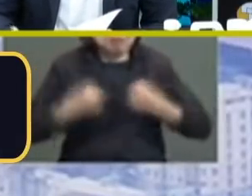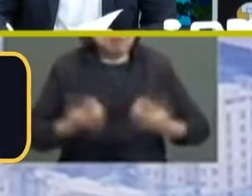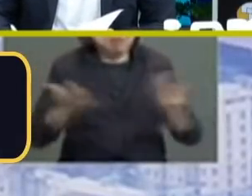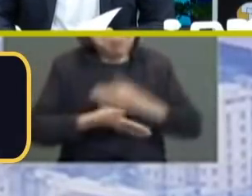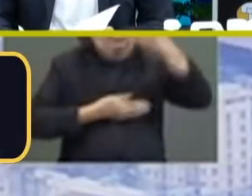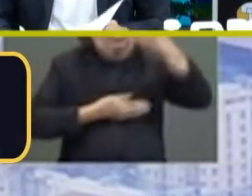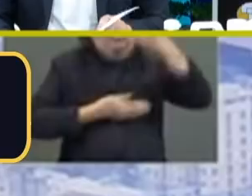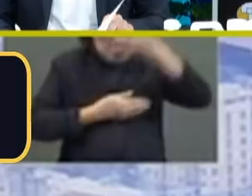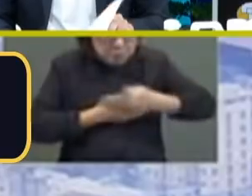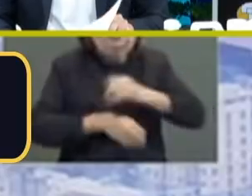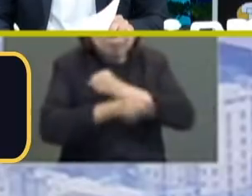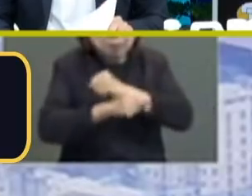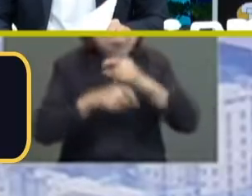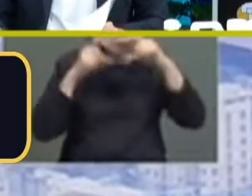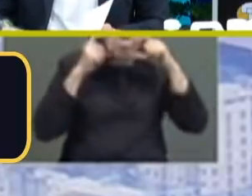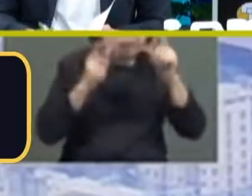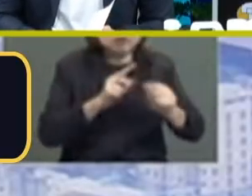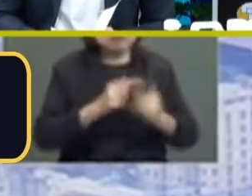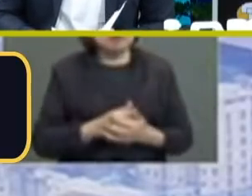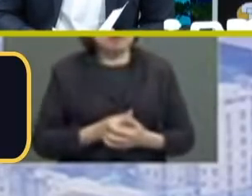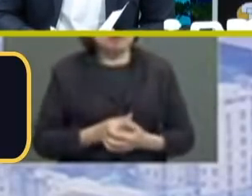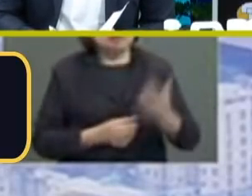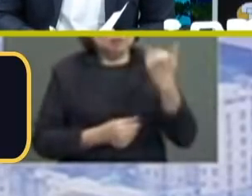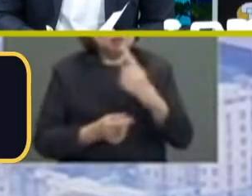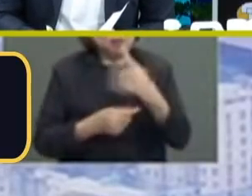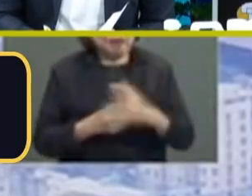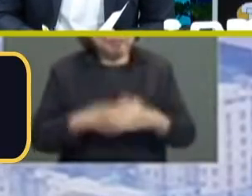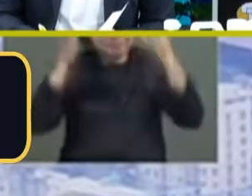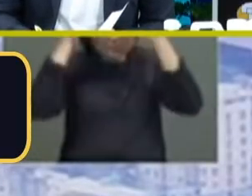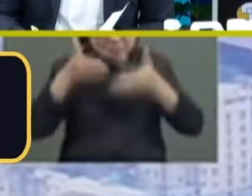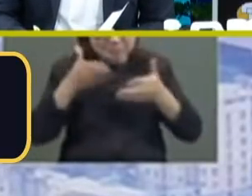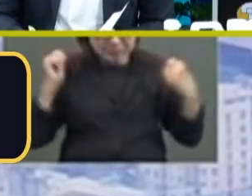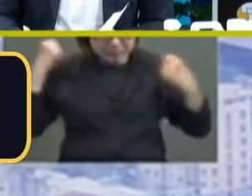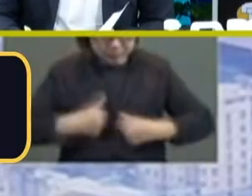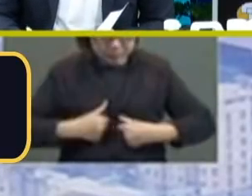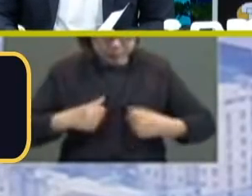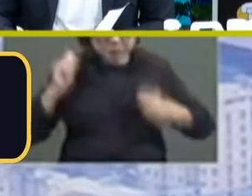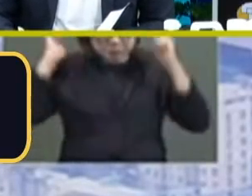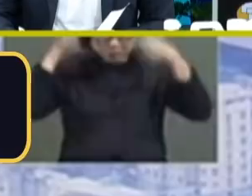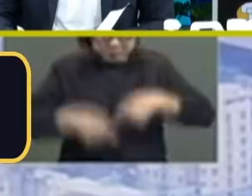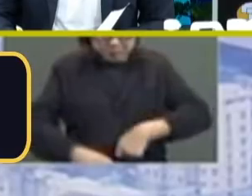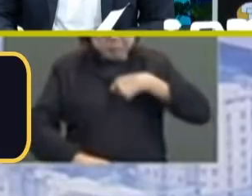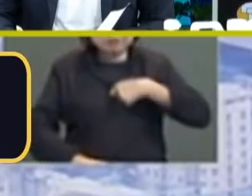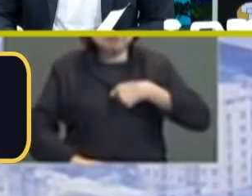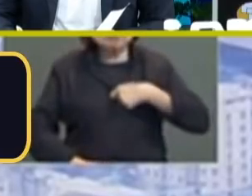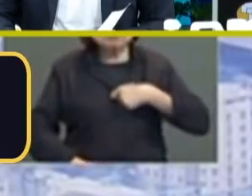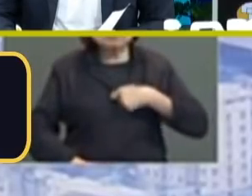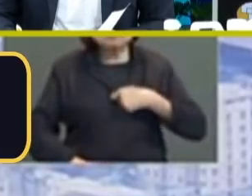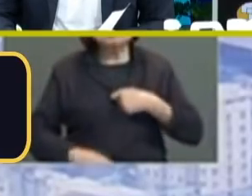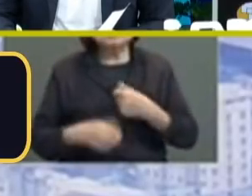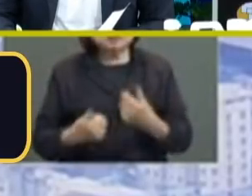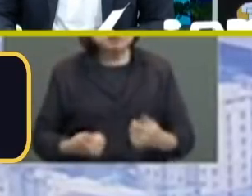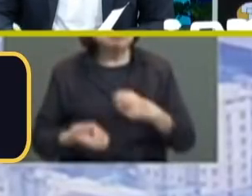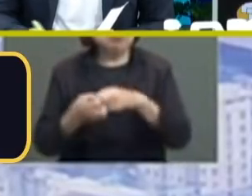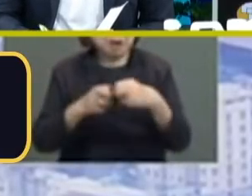ไข้หวัดใหญ่ซึ่งโรคเหล่านี้เนี่ยตรวจง่ายอยู่แล้วเมื่อตรวจพบเนี่ยก็จะทำการรายงานตามกลุ่มโรคนั้นไปเพราะว่าถ้าหากป่วยแล้วพบว่